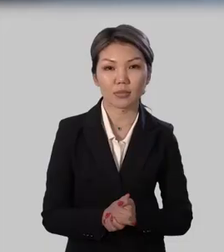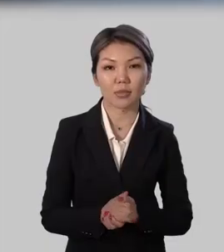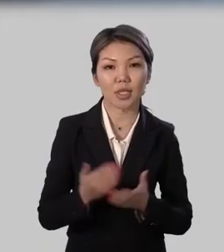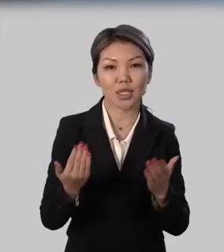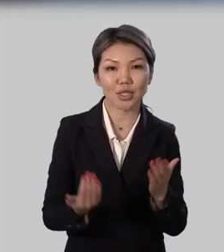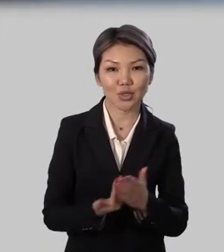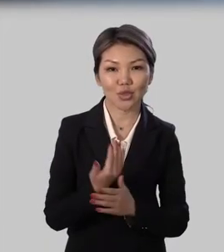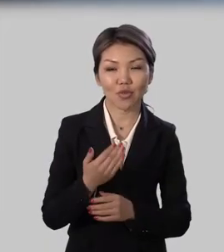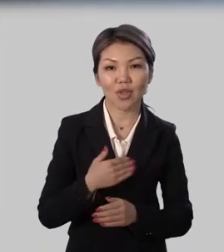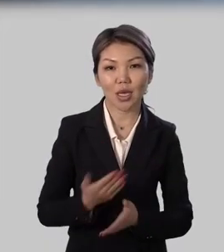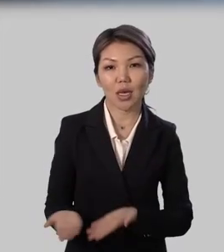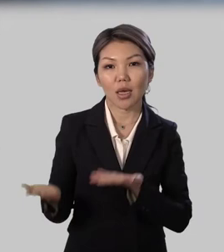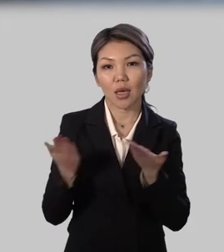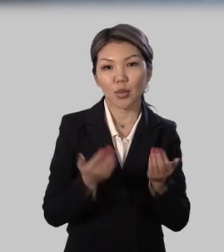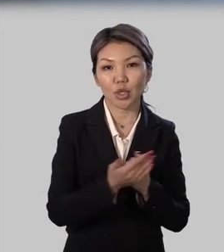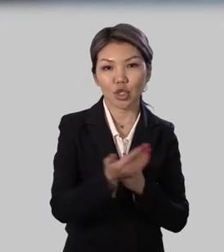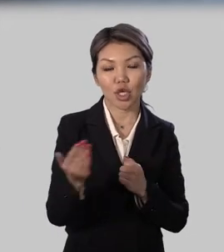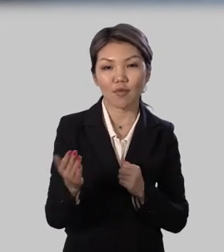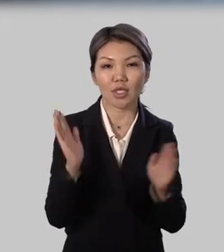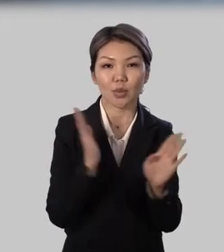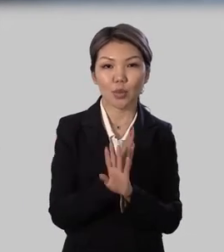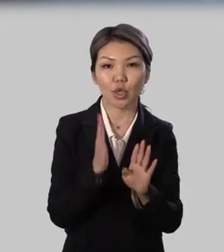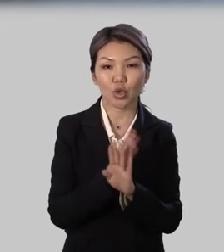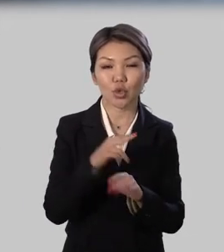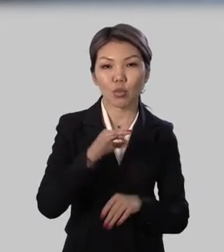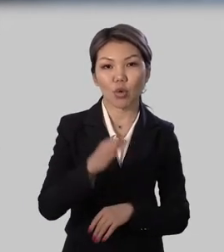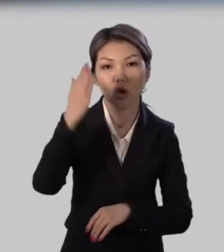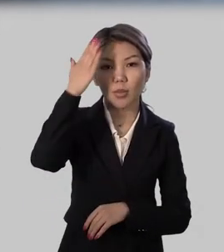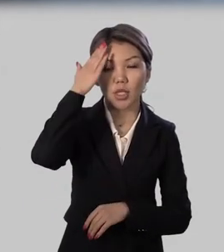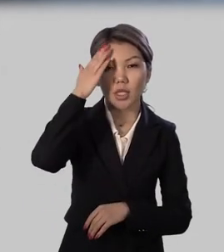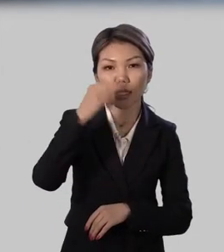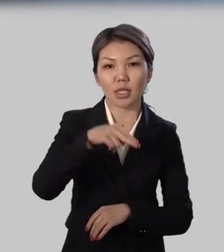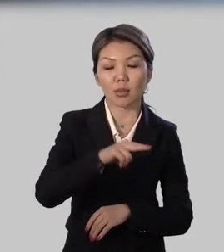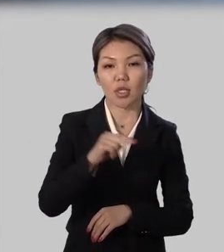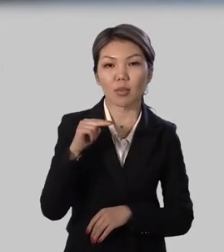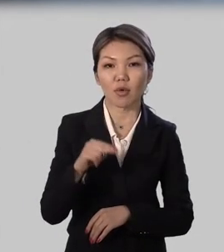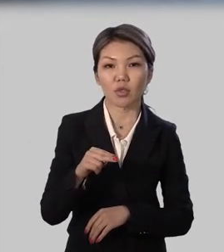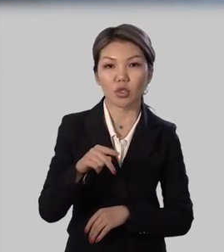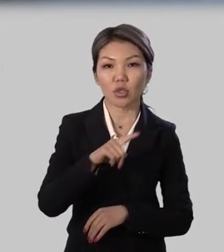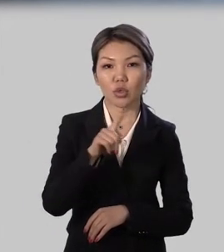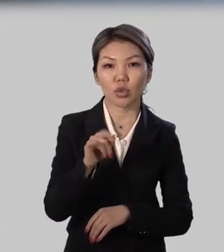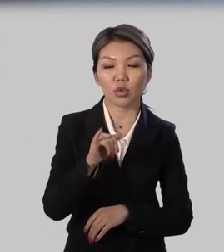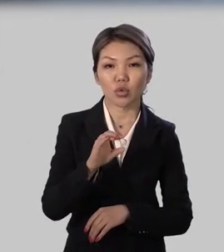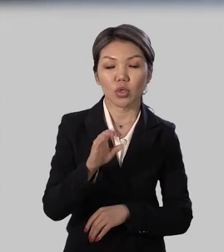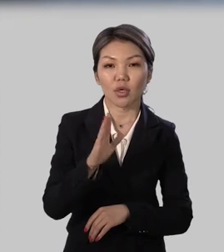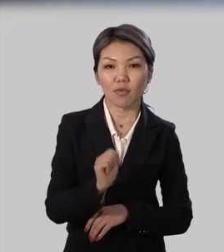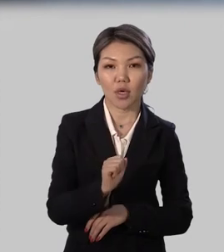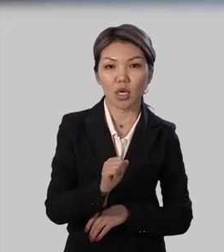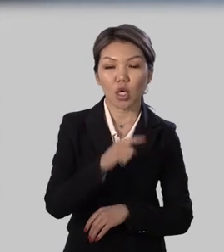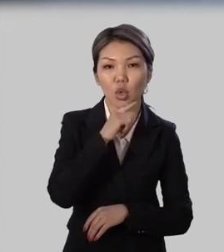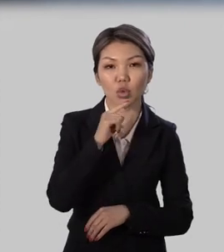и снова я приглашаю вас в природу по мнению дмитрия павловича за его русского писателя